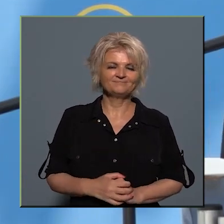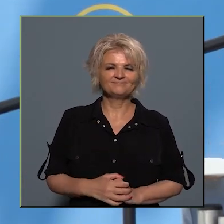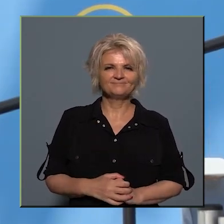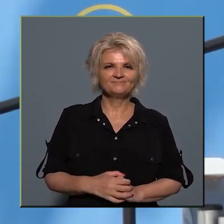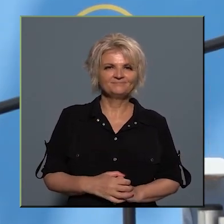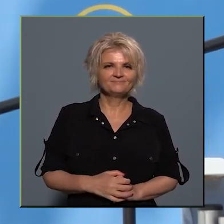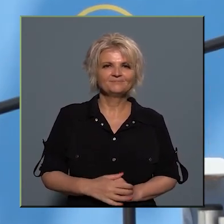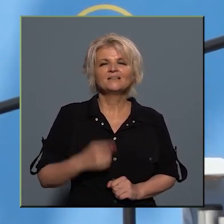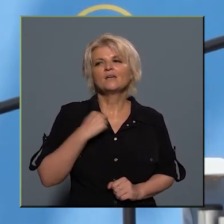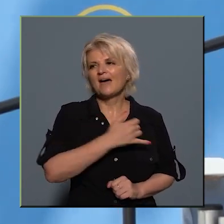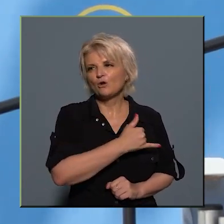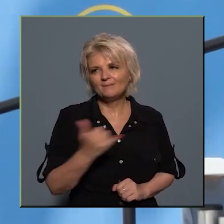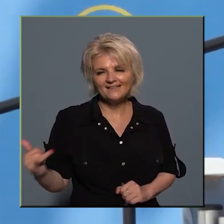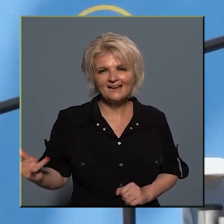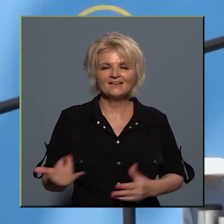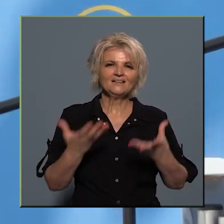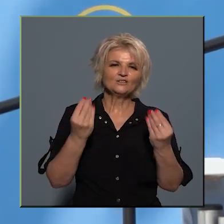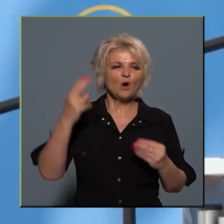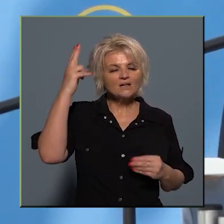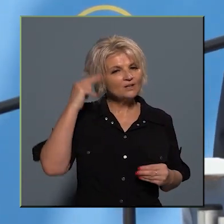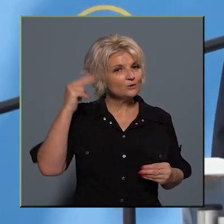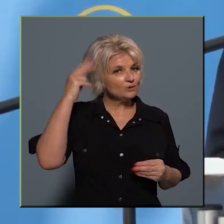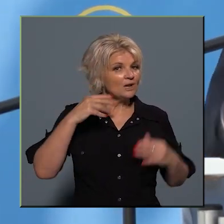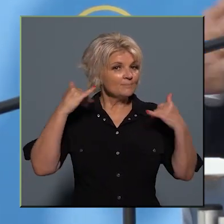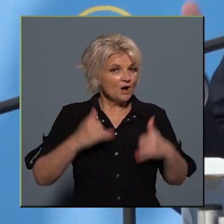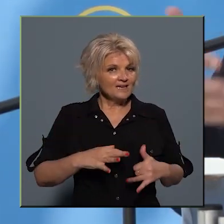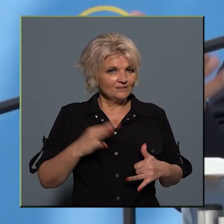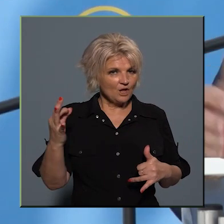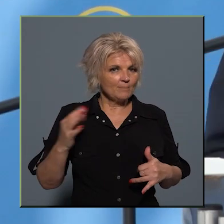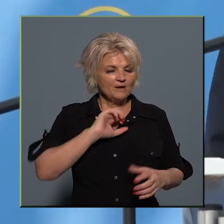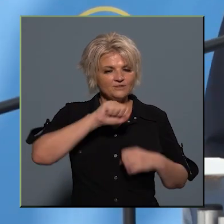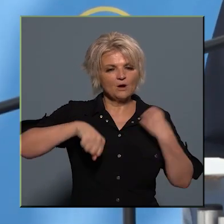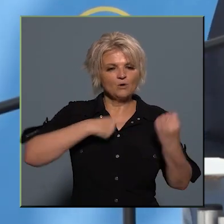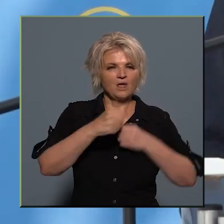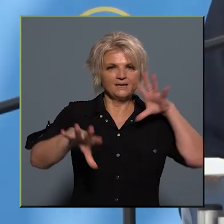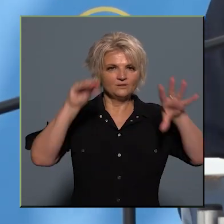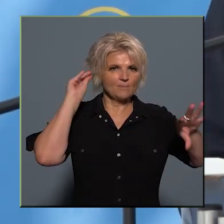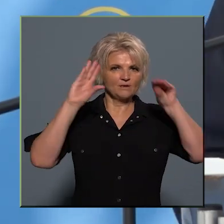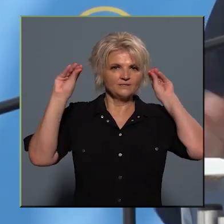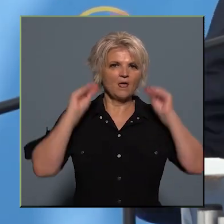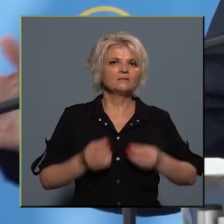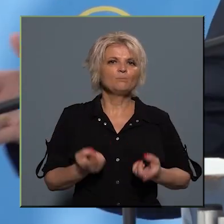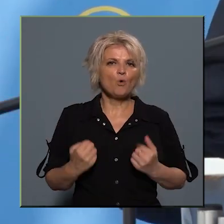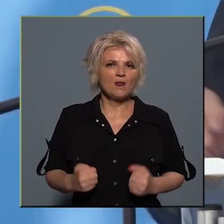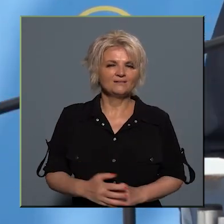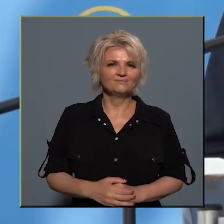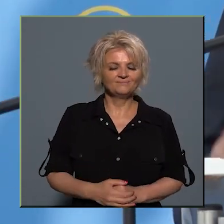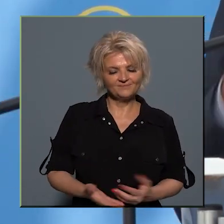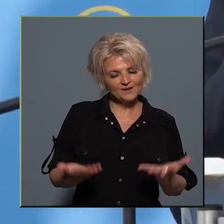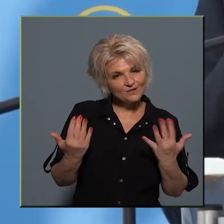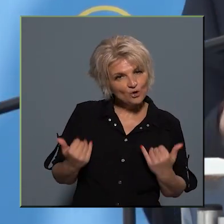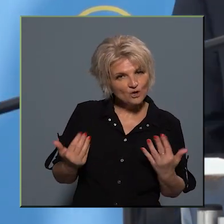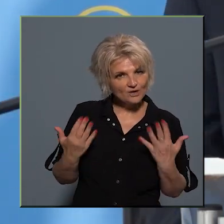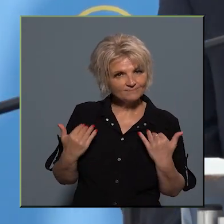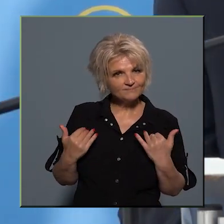Azt kívánom mindenkinek, hogy sokat tanuljon a mai nap gyakorlati tapasztalataiból, jöjjön